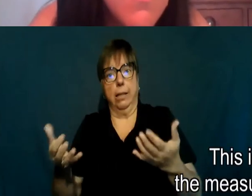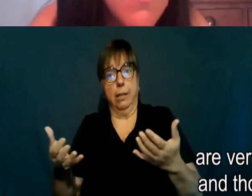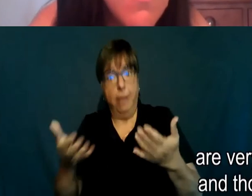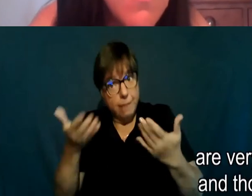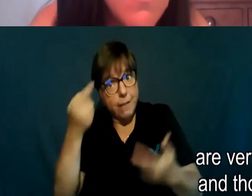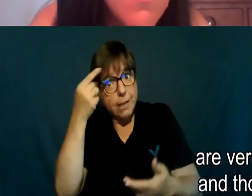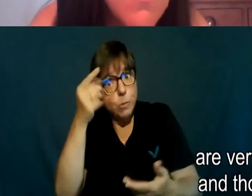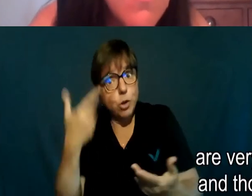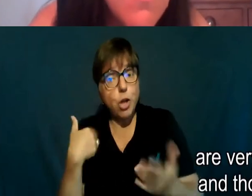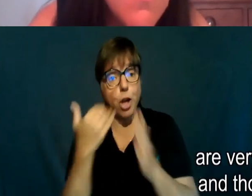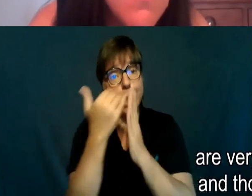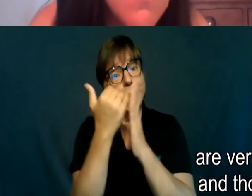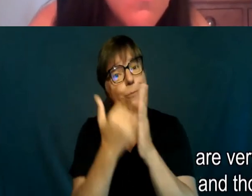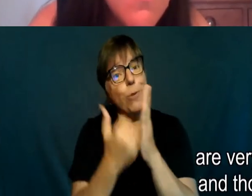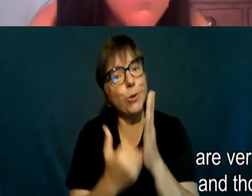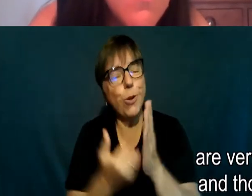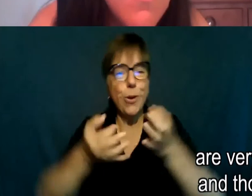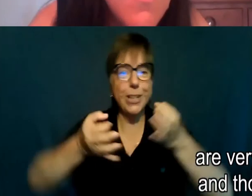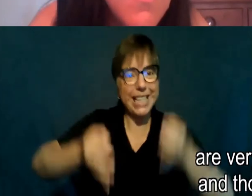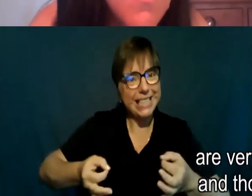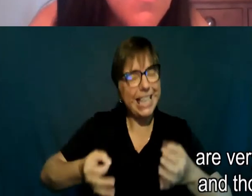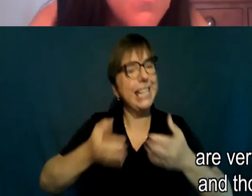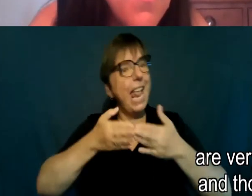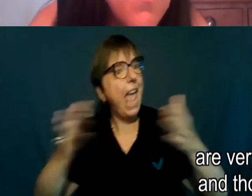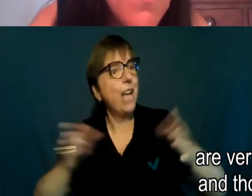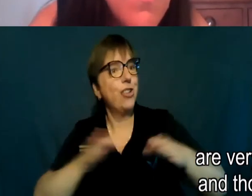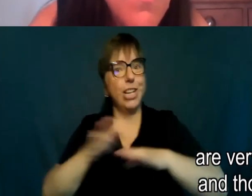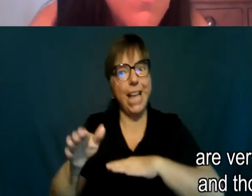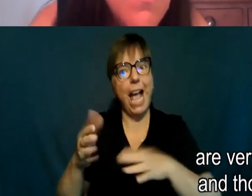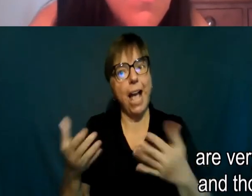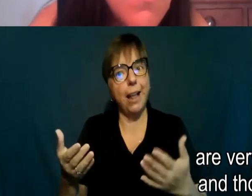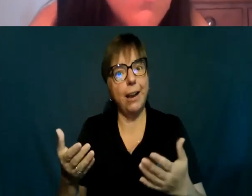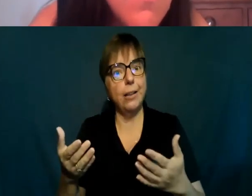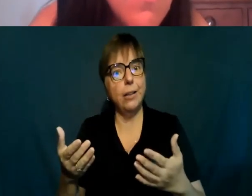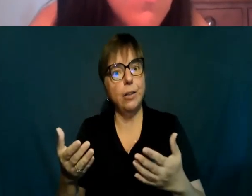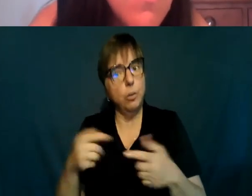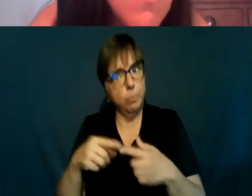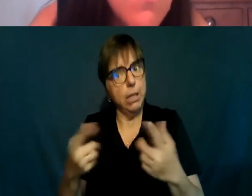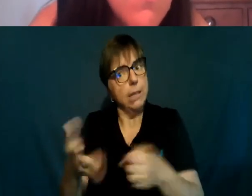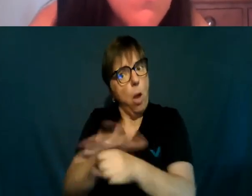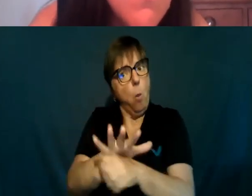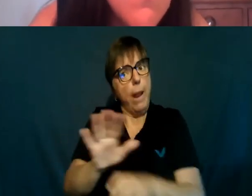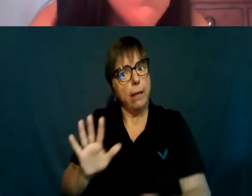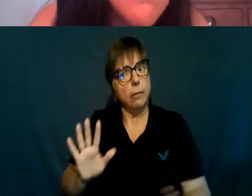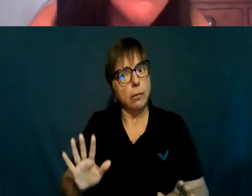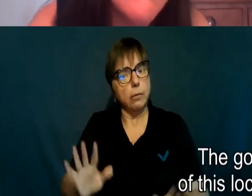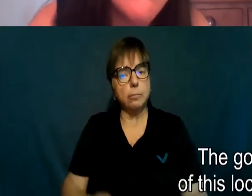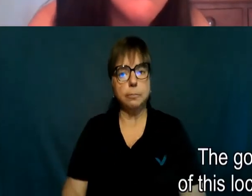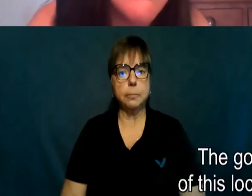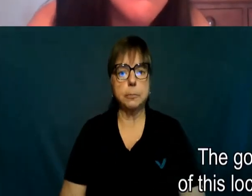qui sont prises sont assez larges et complètes.